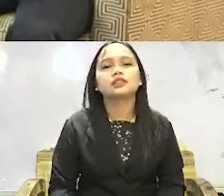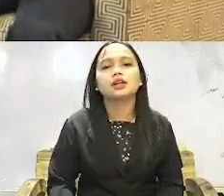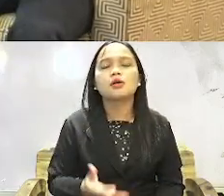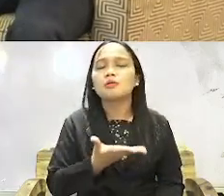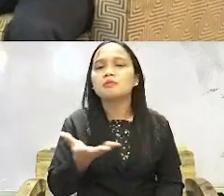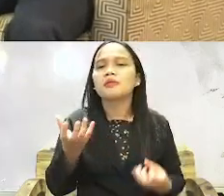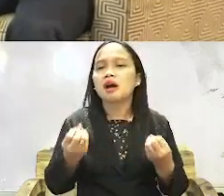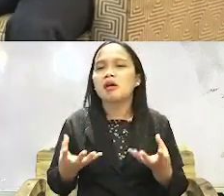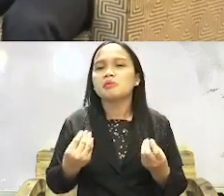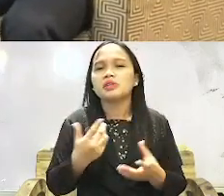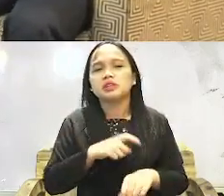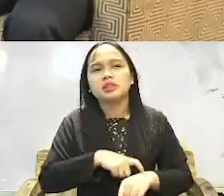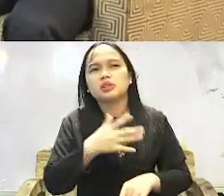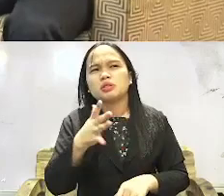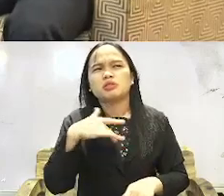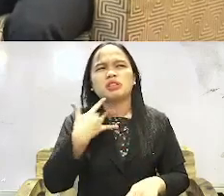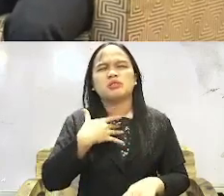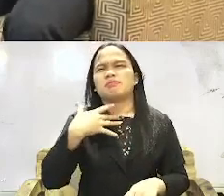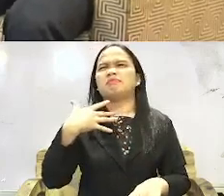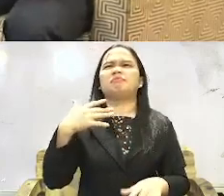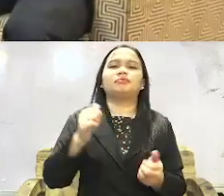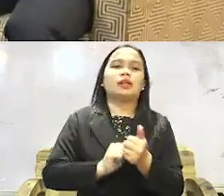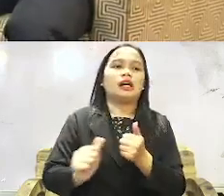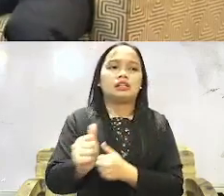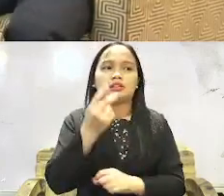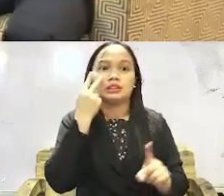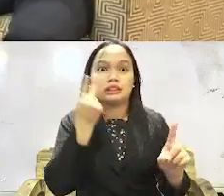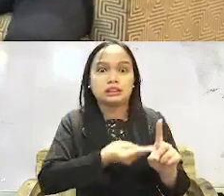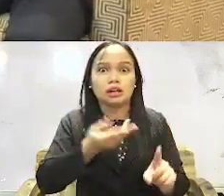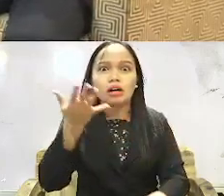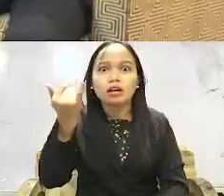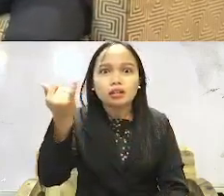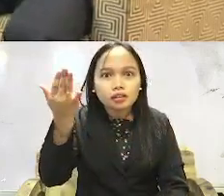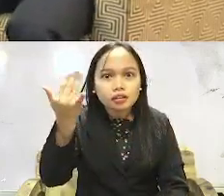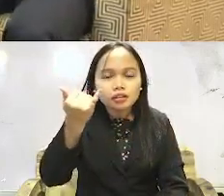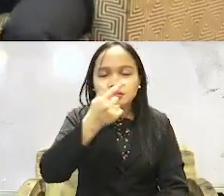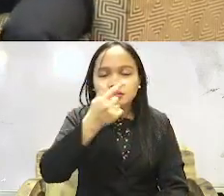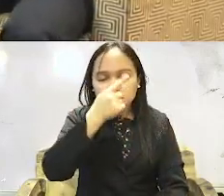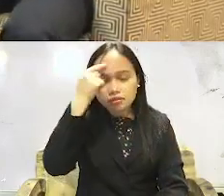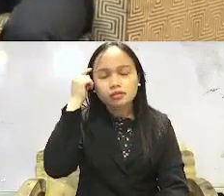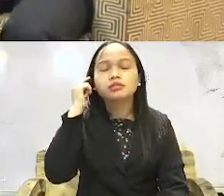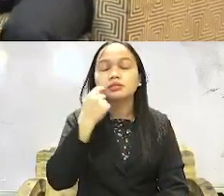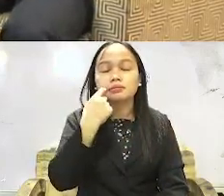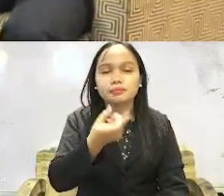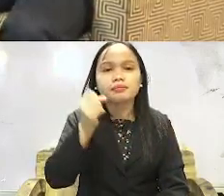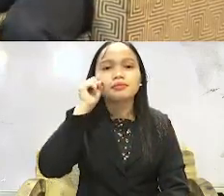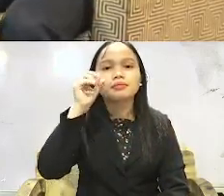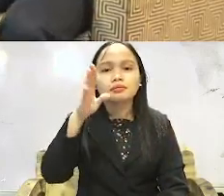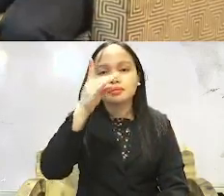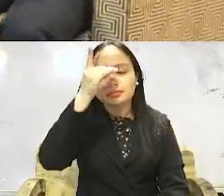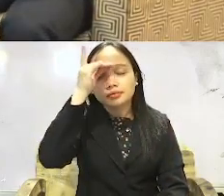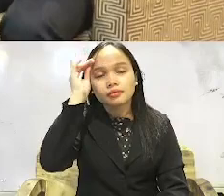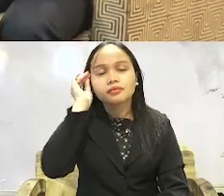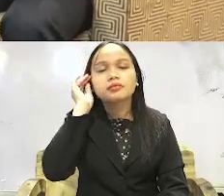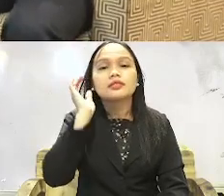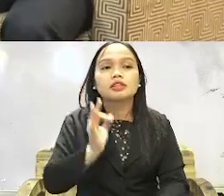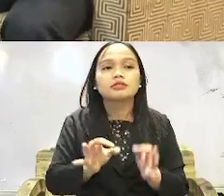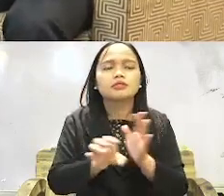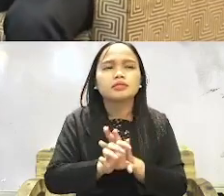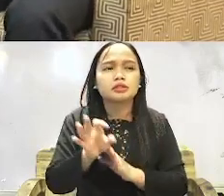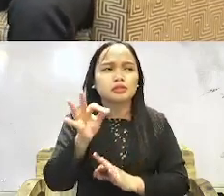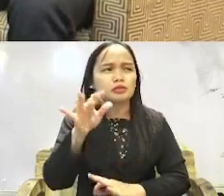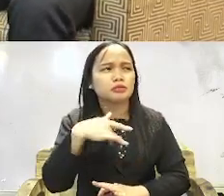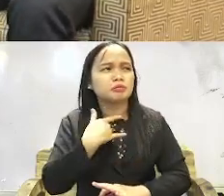maraming beses ninyo na overlook. Kasi ang akala ninyo, kapag nabanggit nga ni Sir Dominic ito kanina, kapag nandudong ka na sa